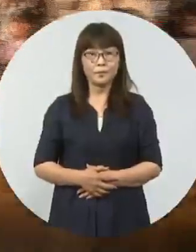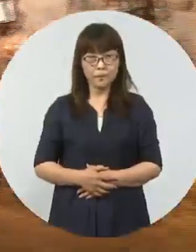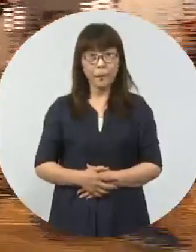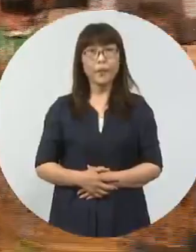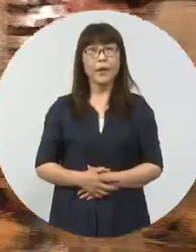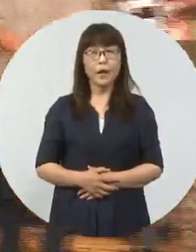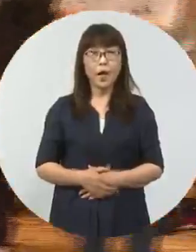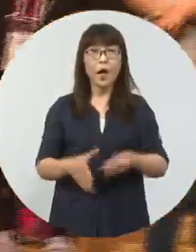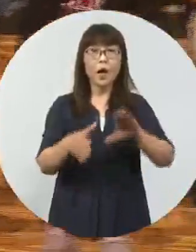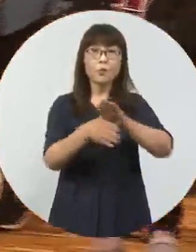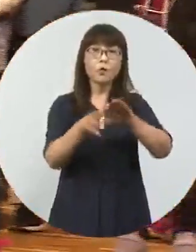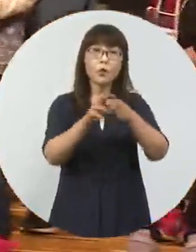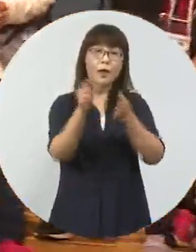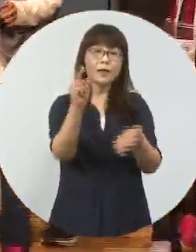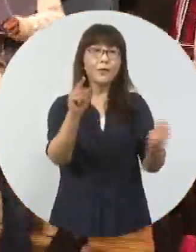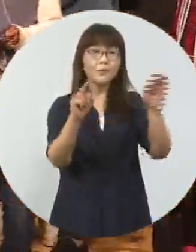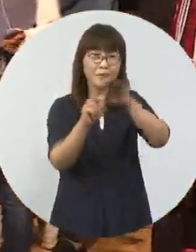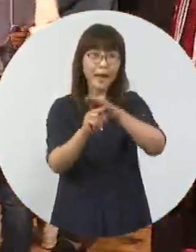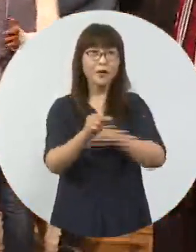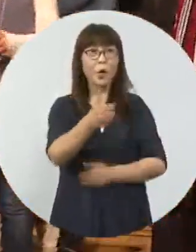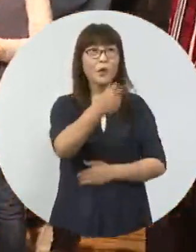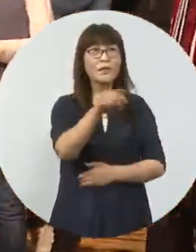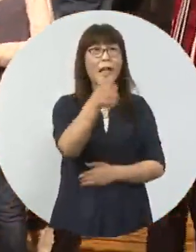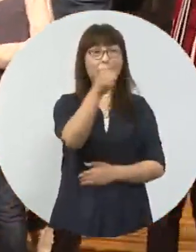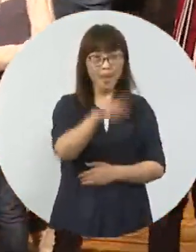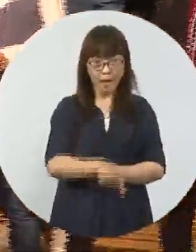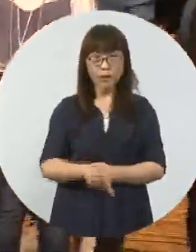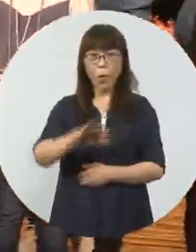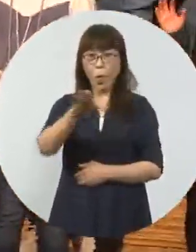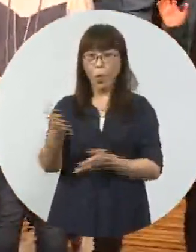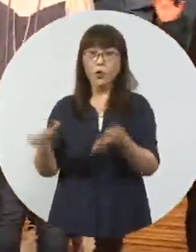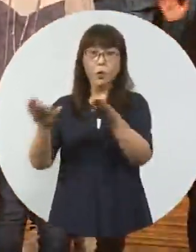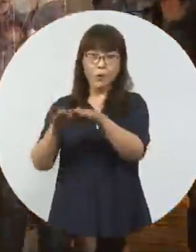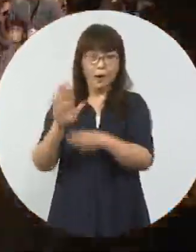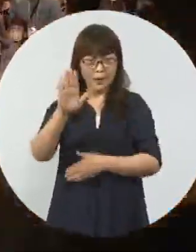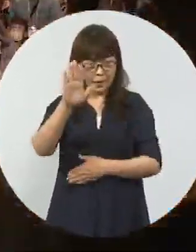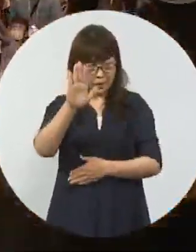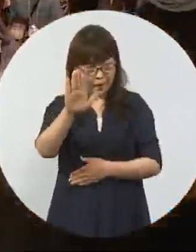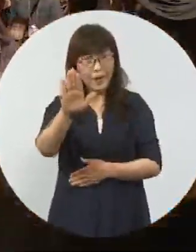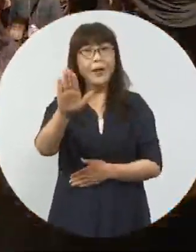湘南台文化センターの市民シアターと子ども館ではこ